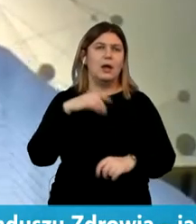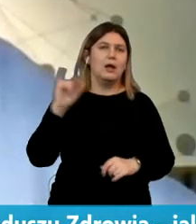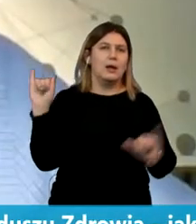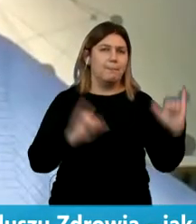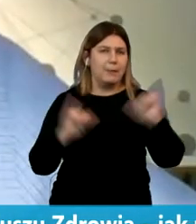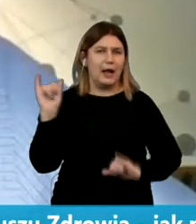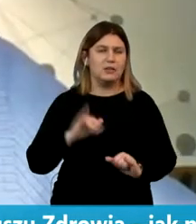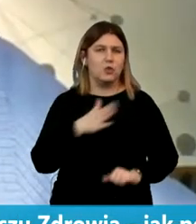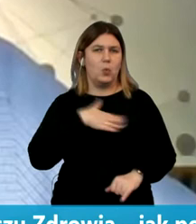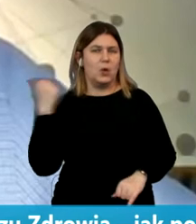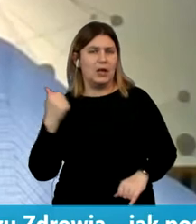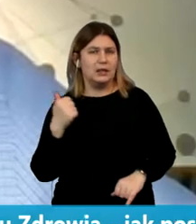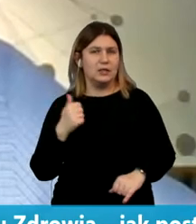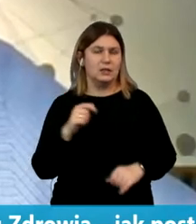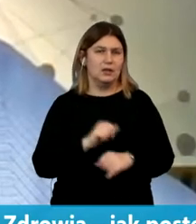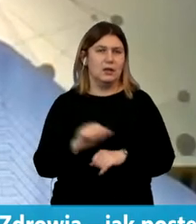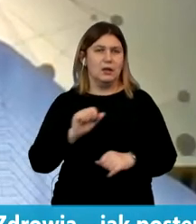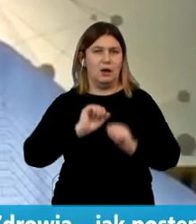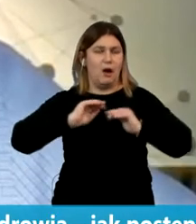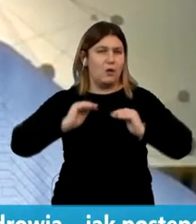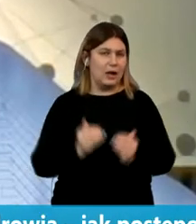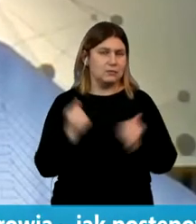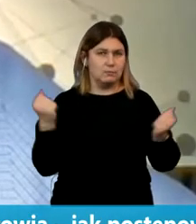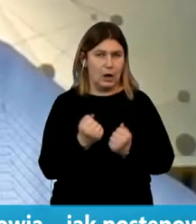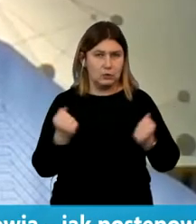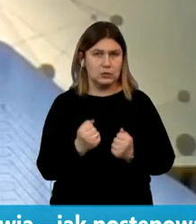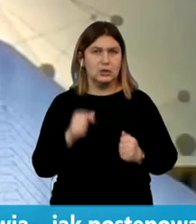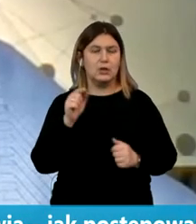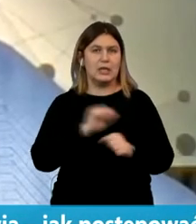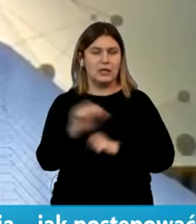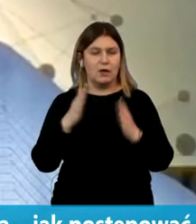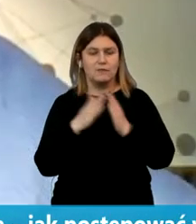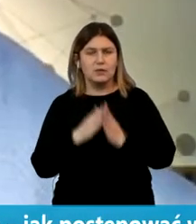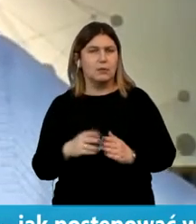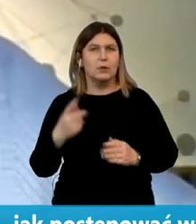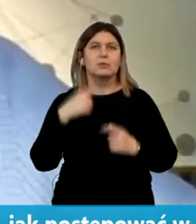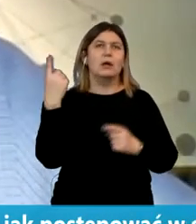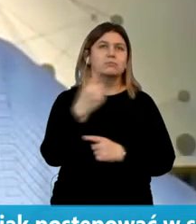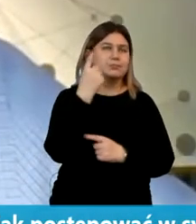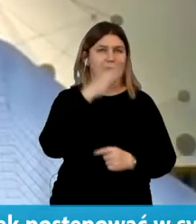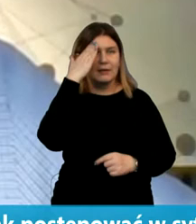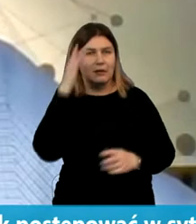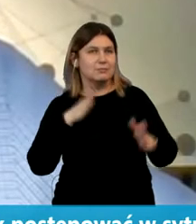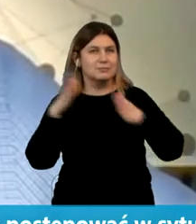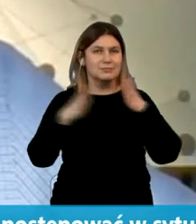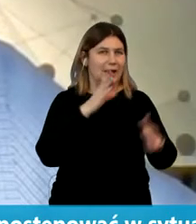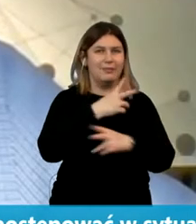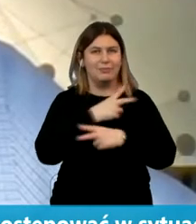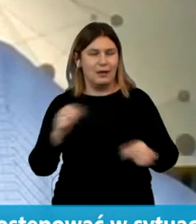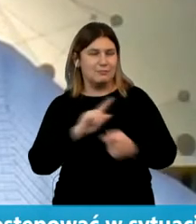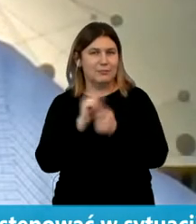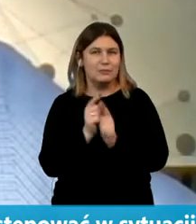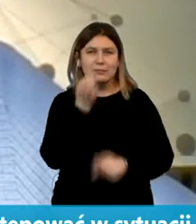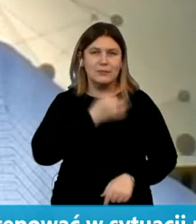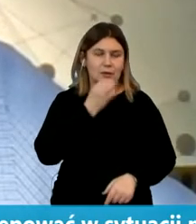przecież też mocno ograniczone, bo jesteśmy w domu, nie chodzimy po znajomych, więc to oznacza, że ta grupa ma